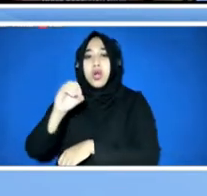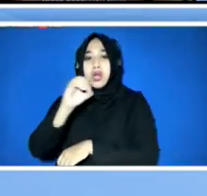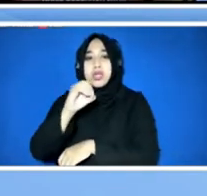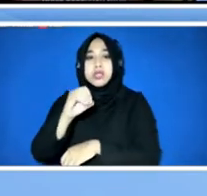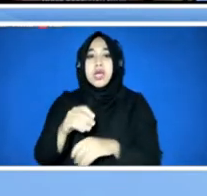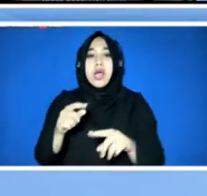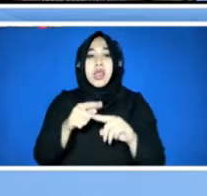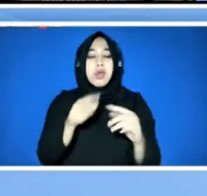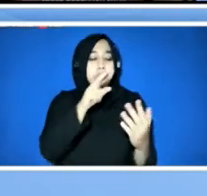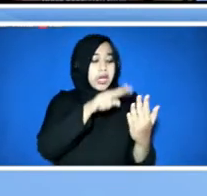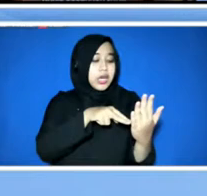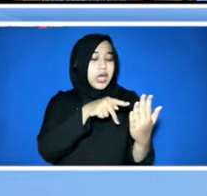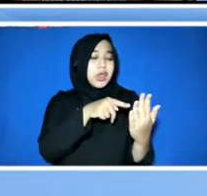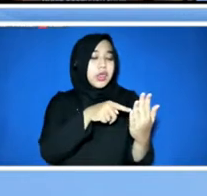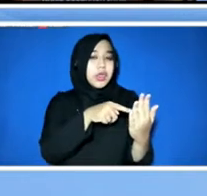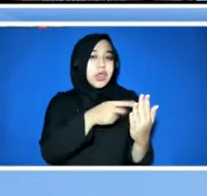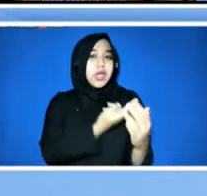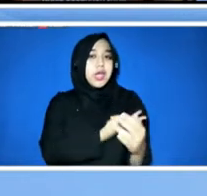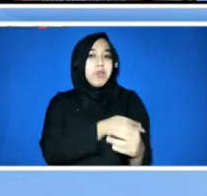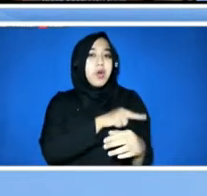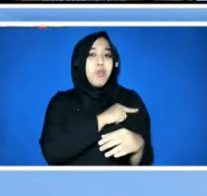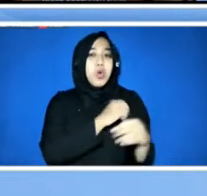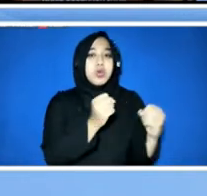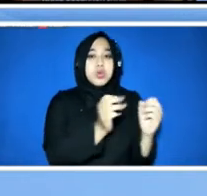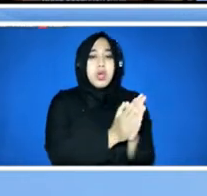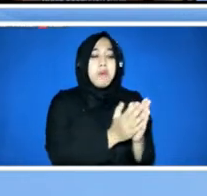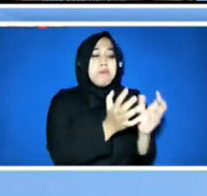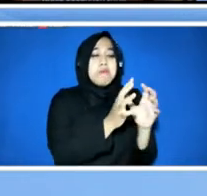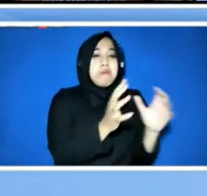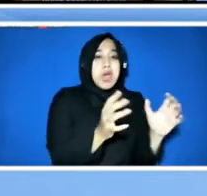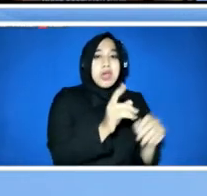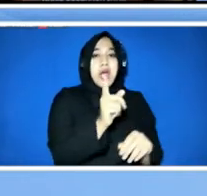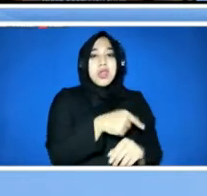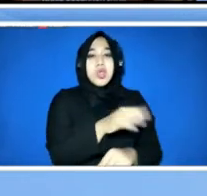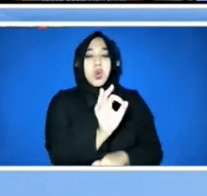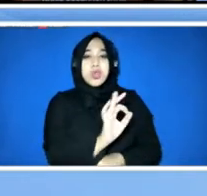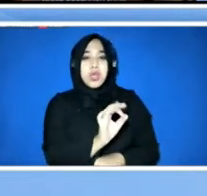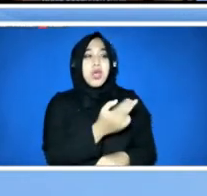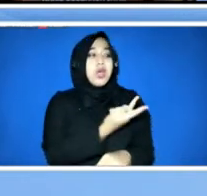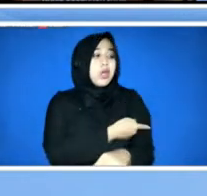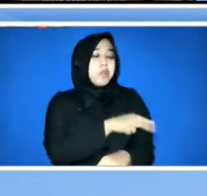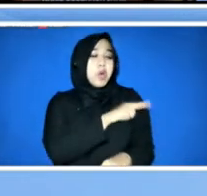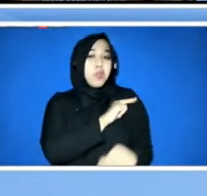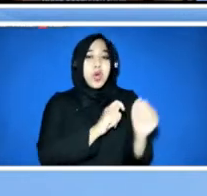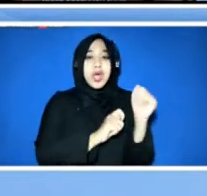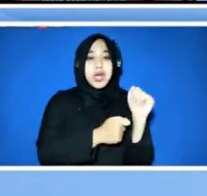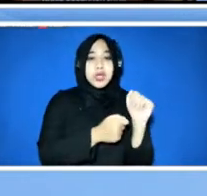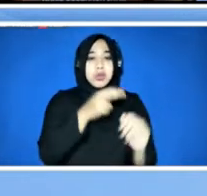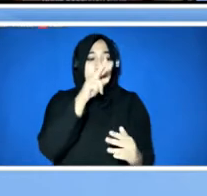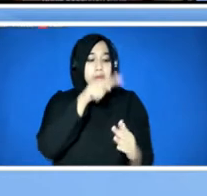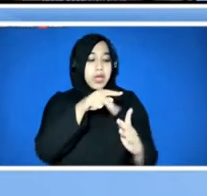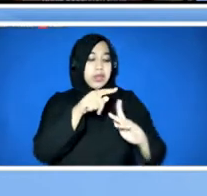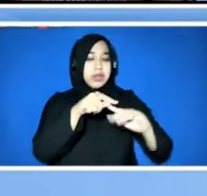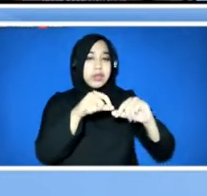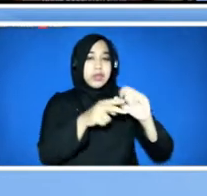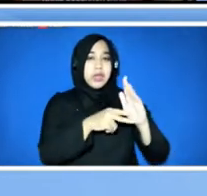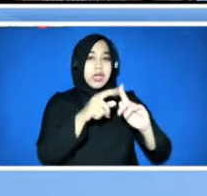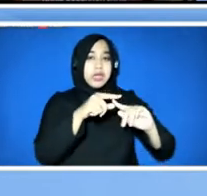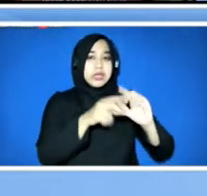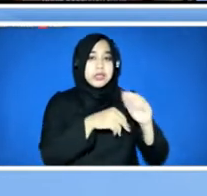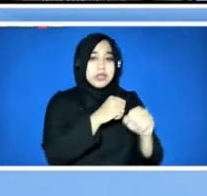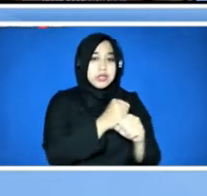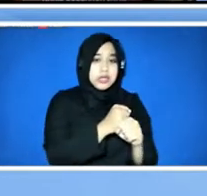relatif terhadap proporsi populasinya, banyak atau enggak. Kemudian kapasitas respon dia ngeliat testing, tracing, dan